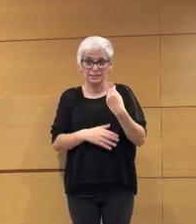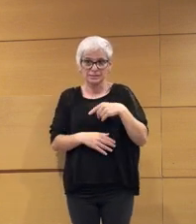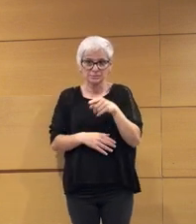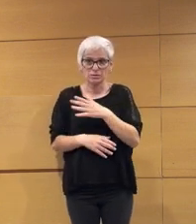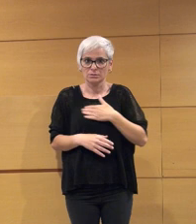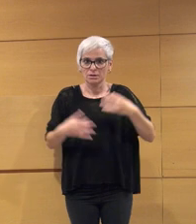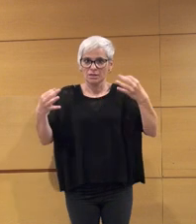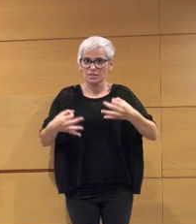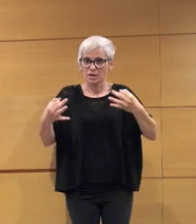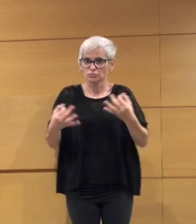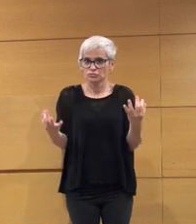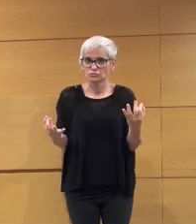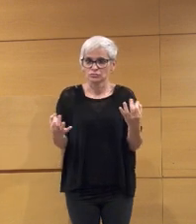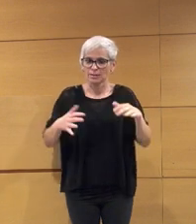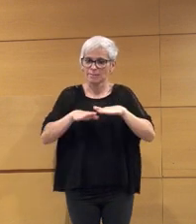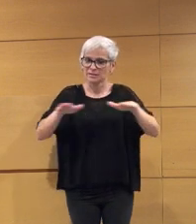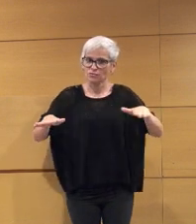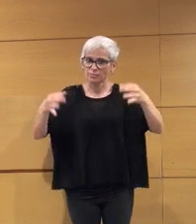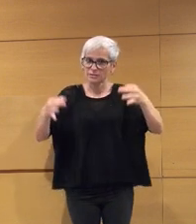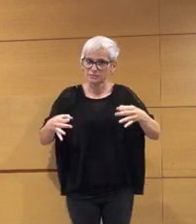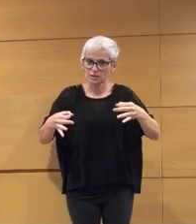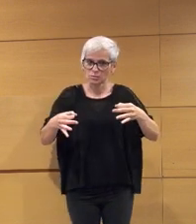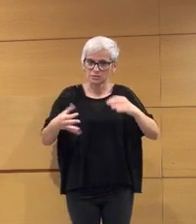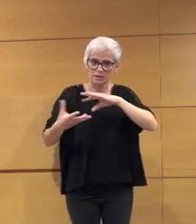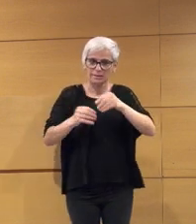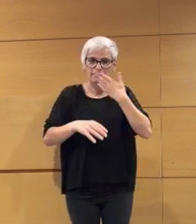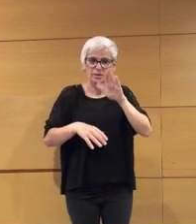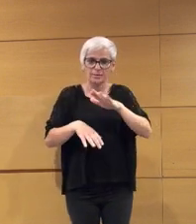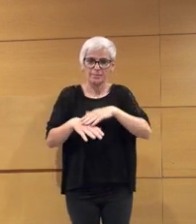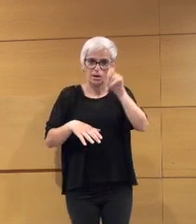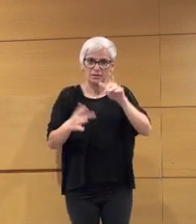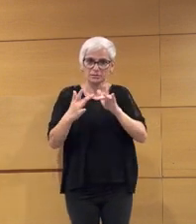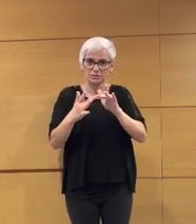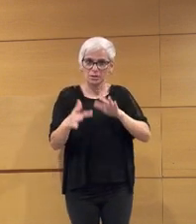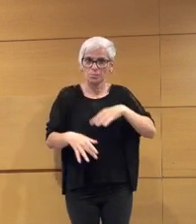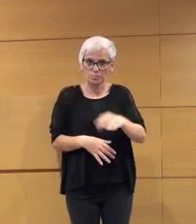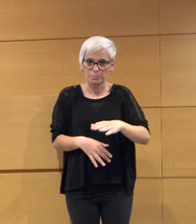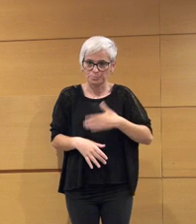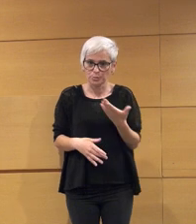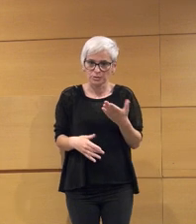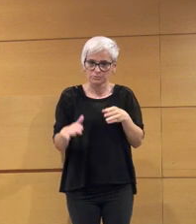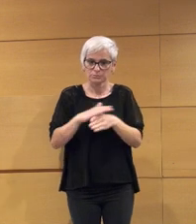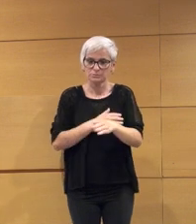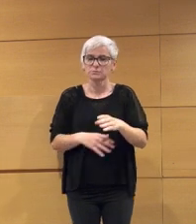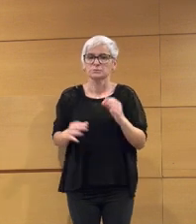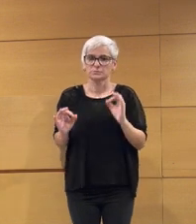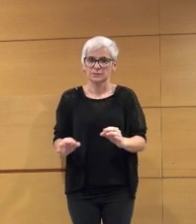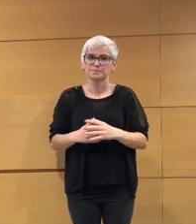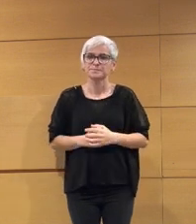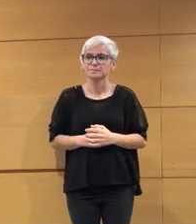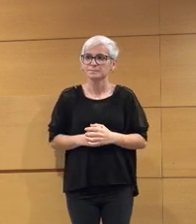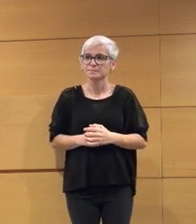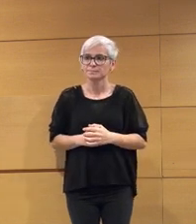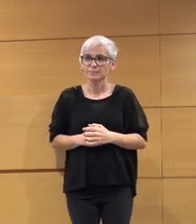de tenir les plataformes, han d'estar habilitades perquè tu puguis interactuar amb elles. Per tant, has de poder accedir-hi. T'has de poder